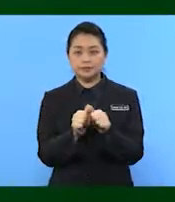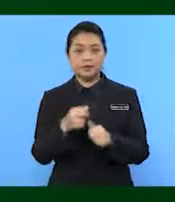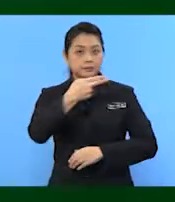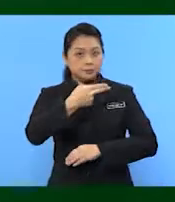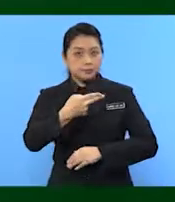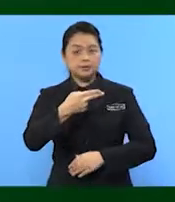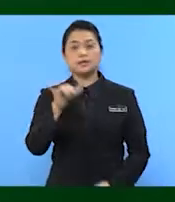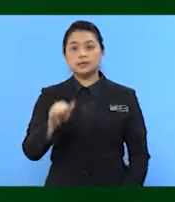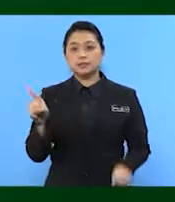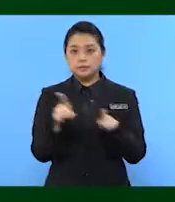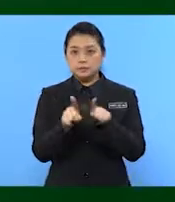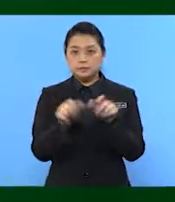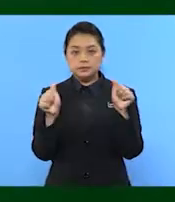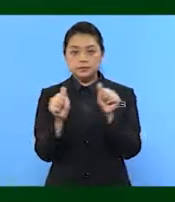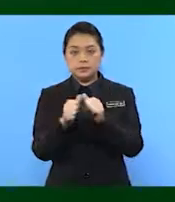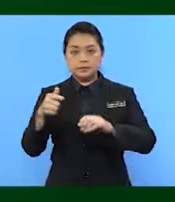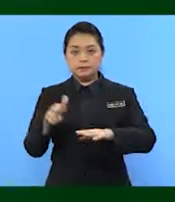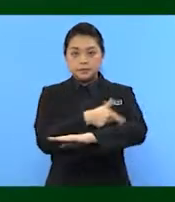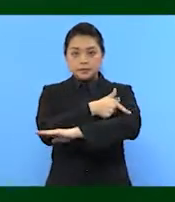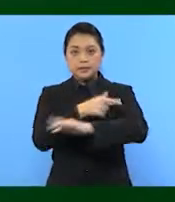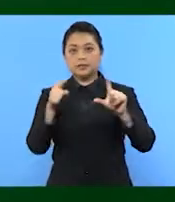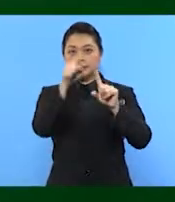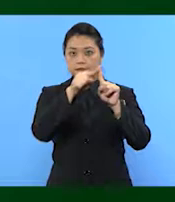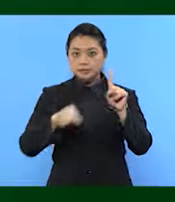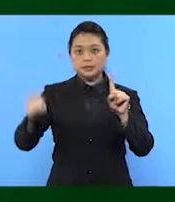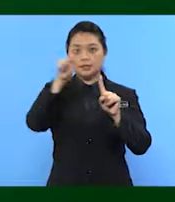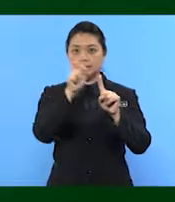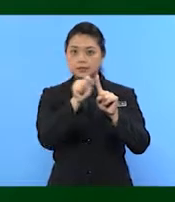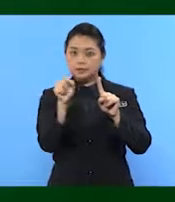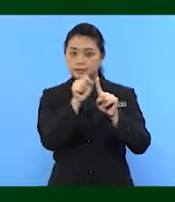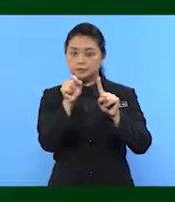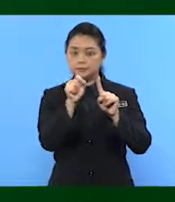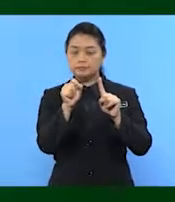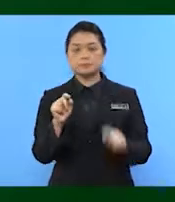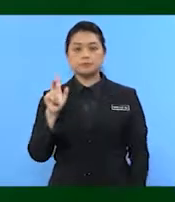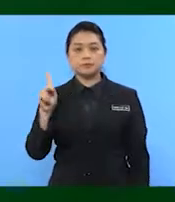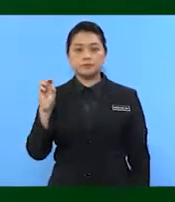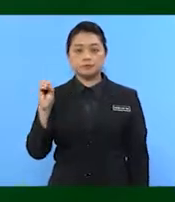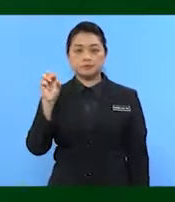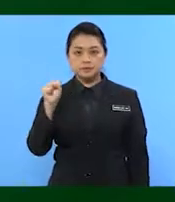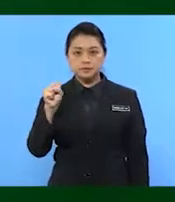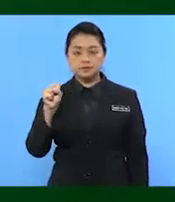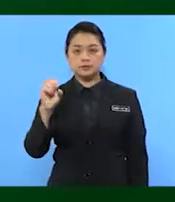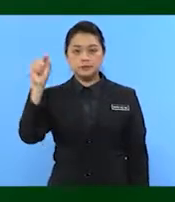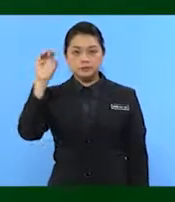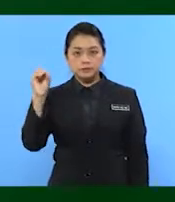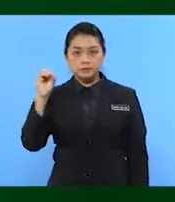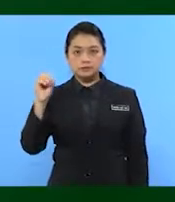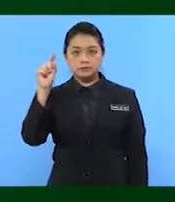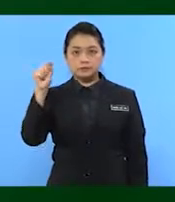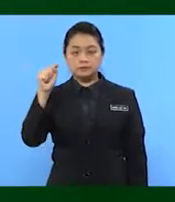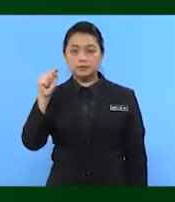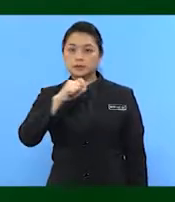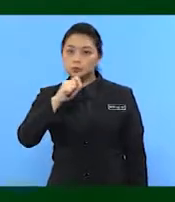hipotenuse yang sama dengan panjang jejari bulatan unit. Kosinus bagi sudut sifar darjah